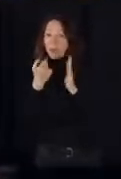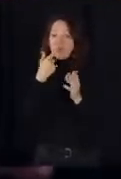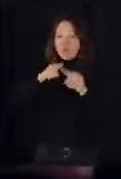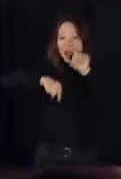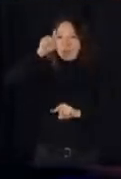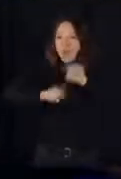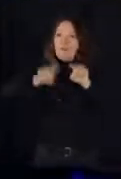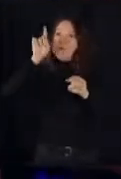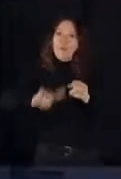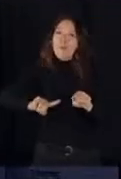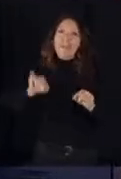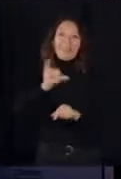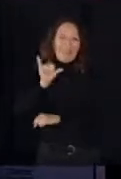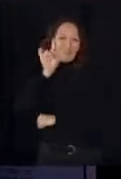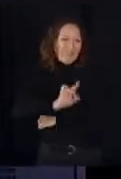juste les femmes.